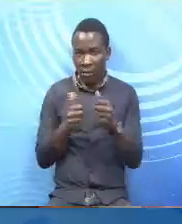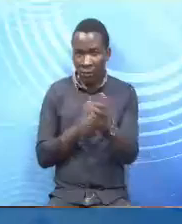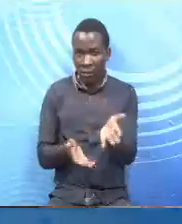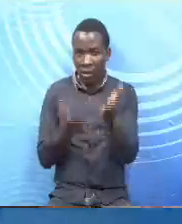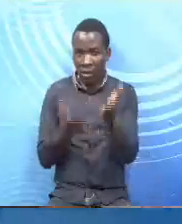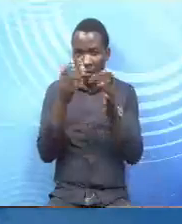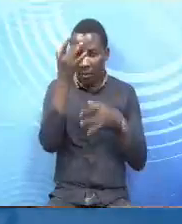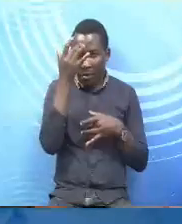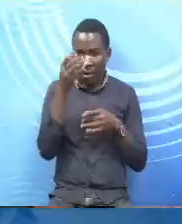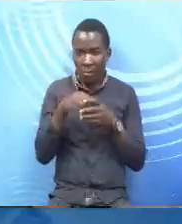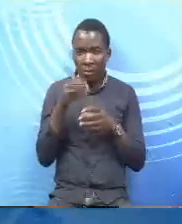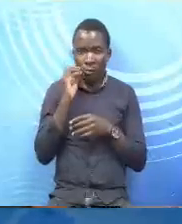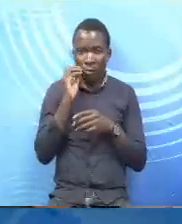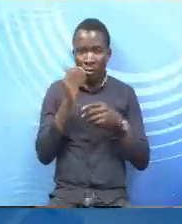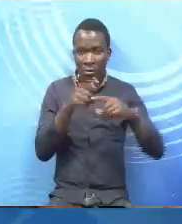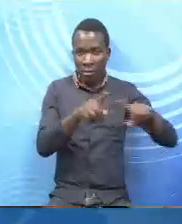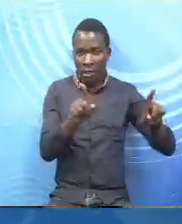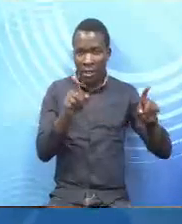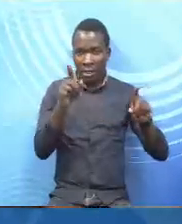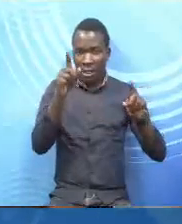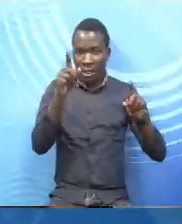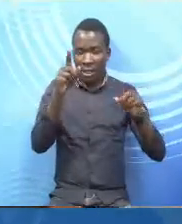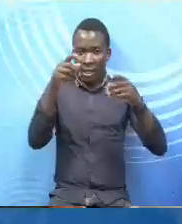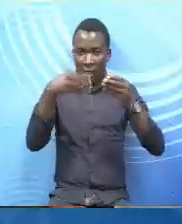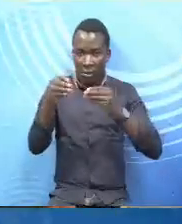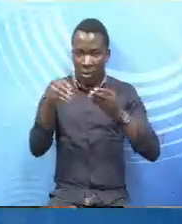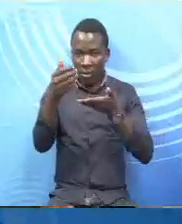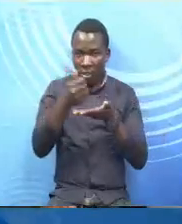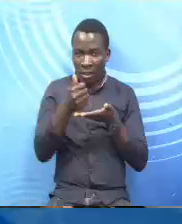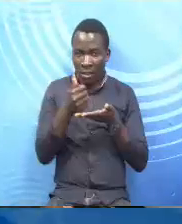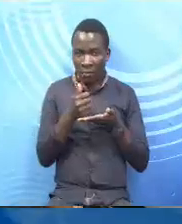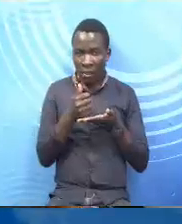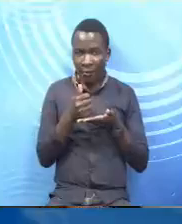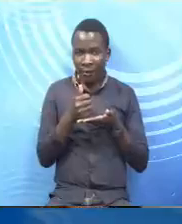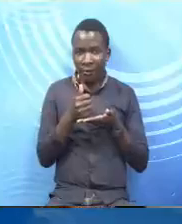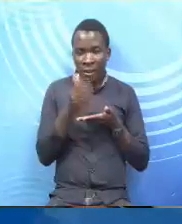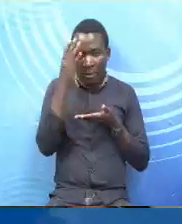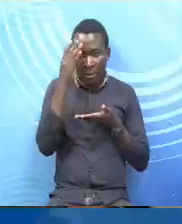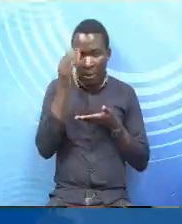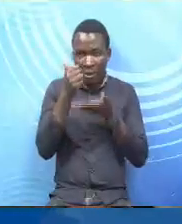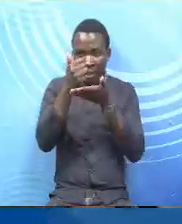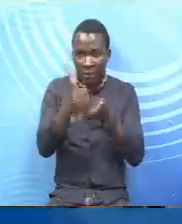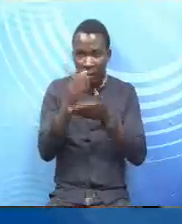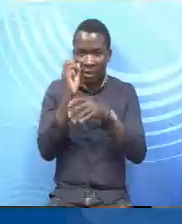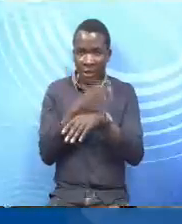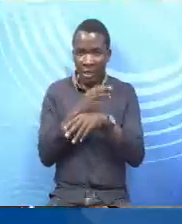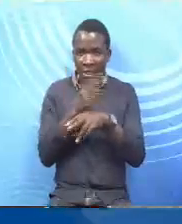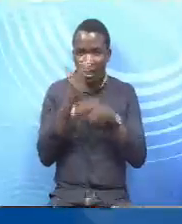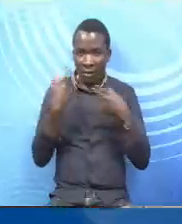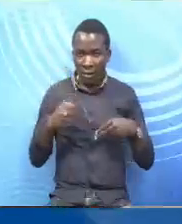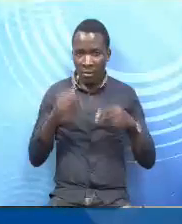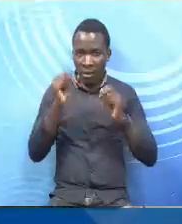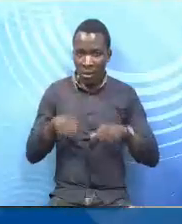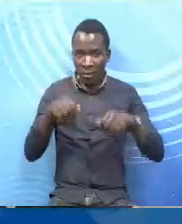ngo bityo rero iki gikoresho kizadufasha kuko kizafasha abajyanama b'ubuzima kugira ngo babashe